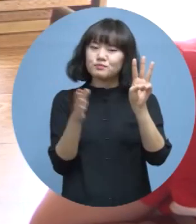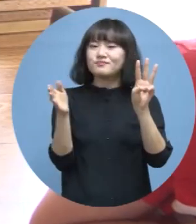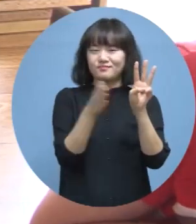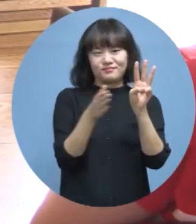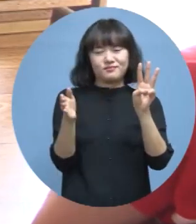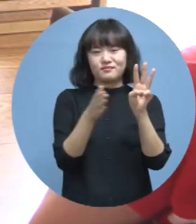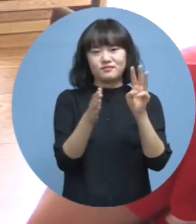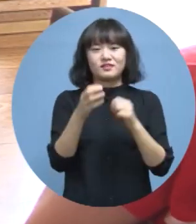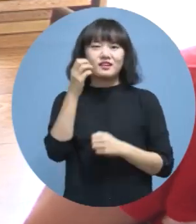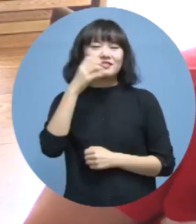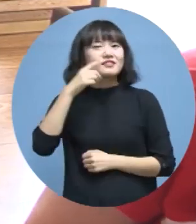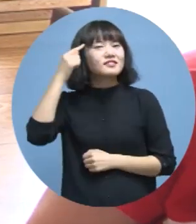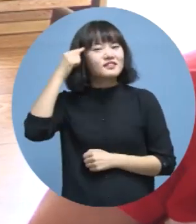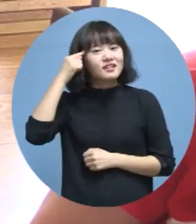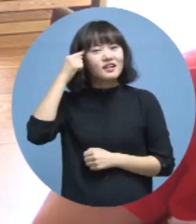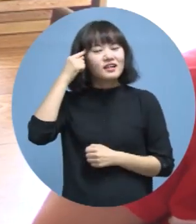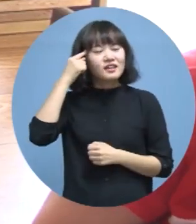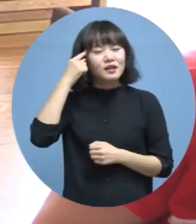안무에도